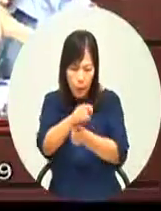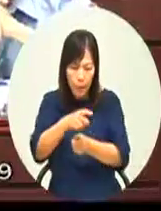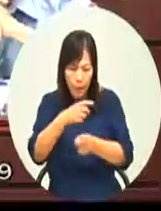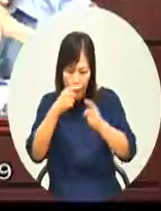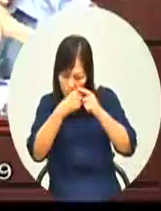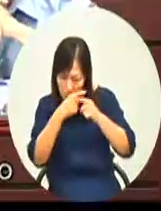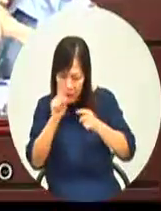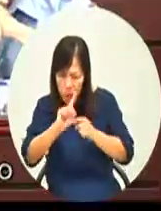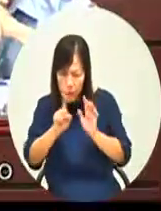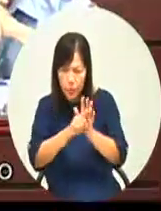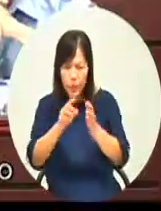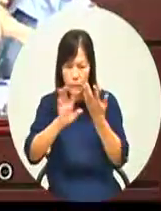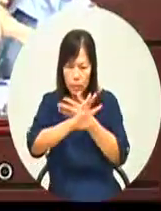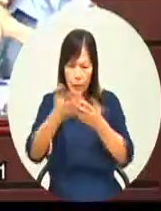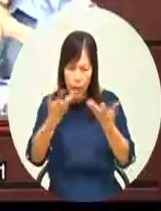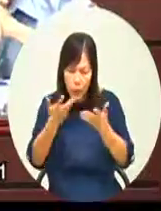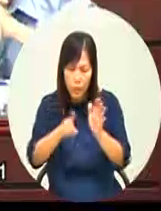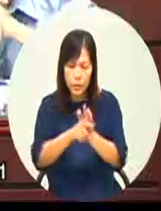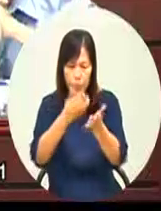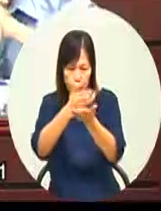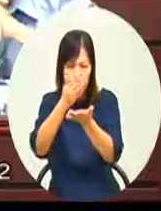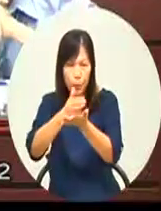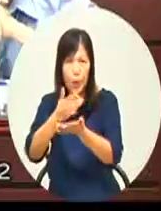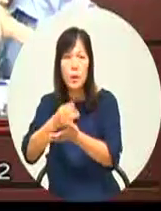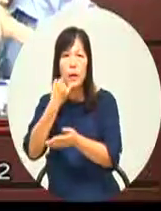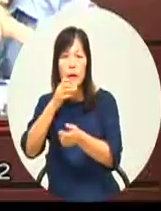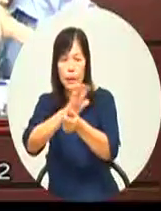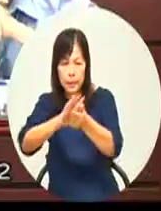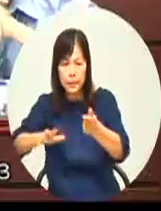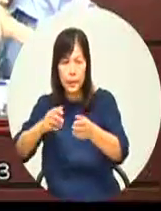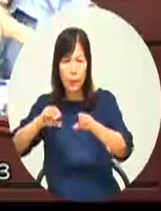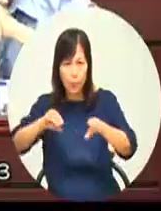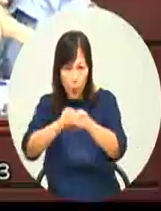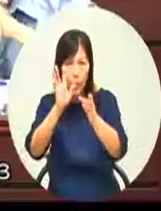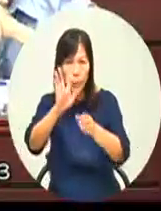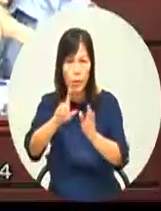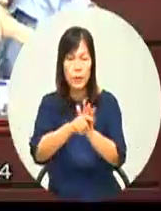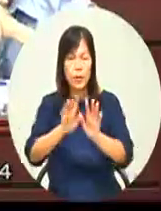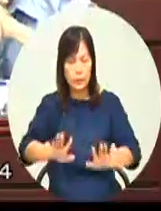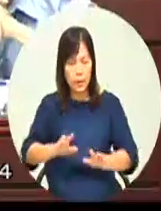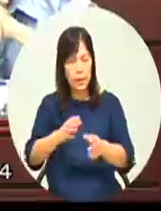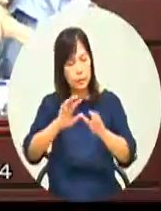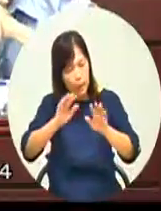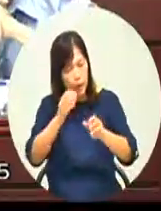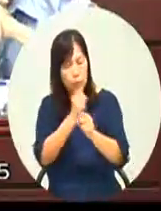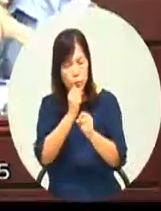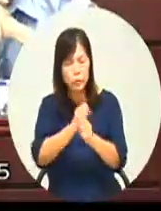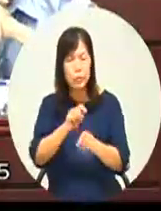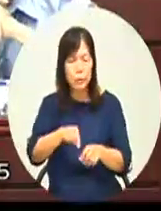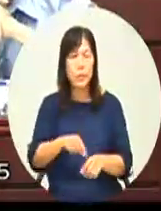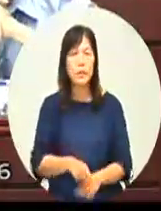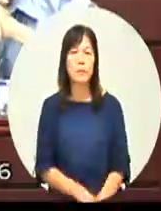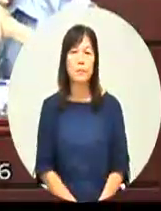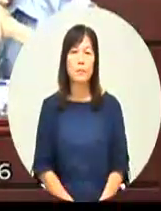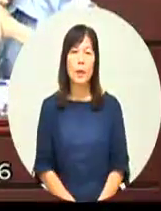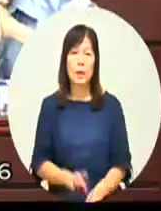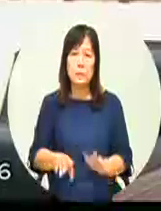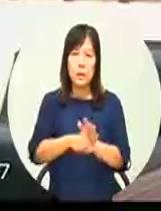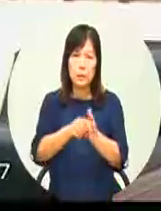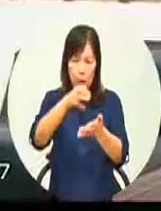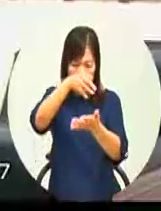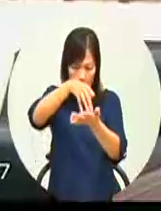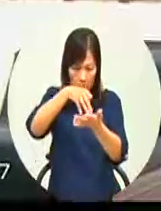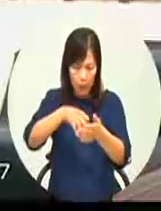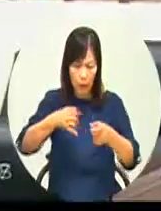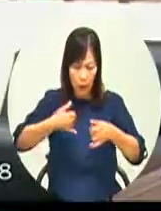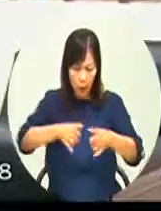他可改善或是主要引起肇事的原因。那这个大概是我们目前 控制的方式。谢谢局长，局长请坐。那列出这些路口，就是想说，